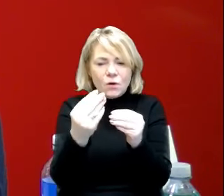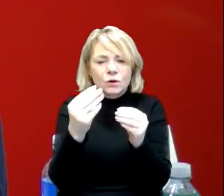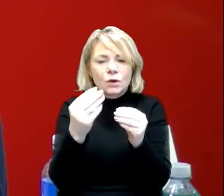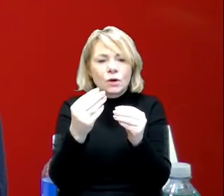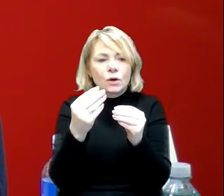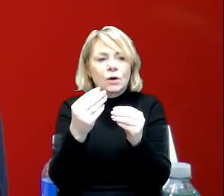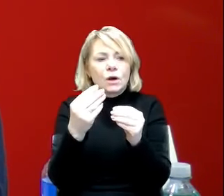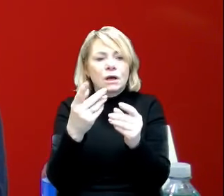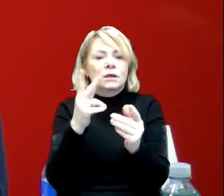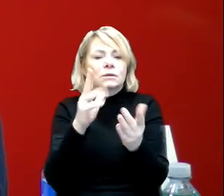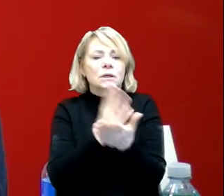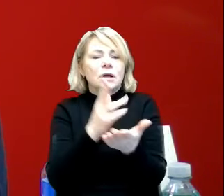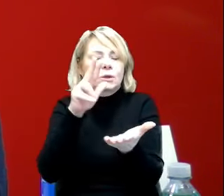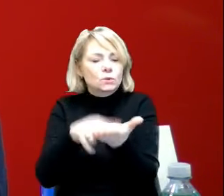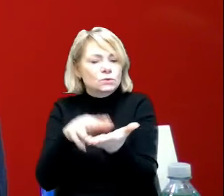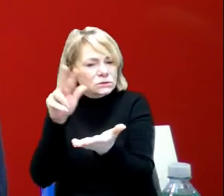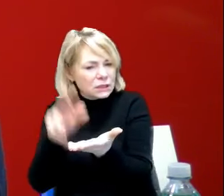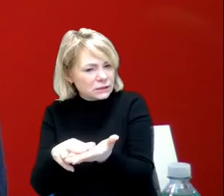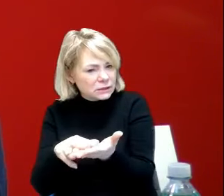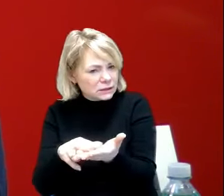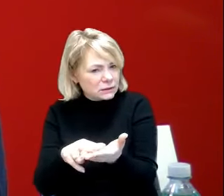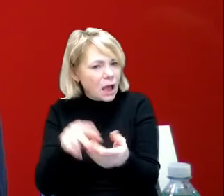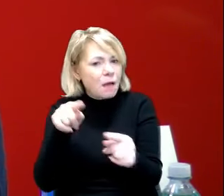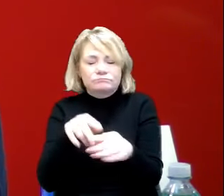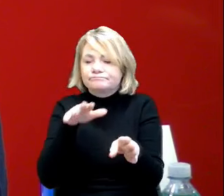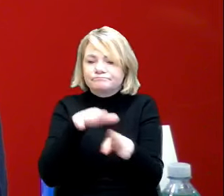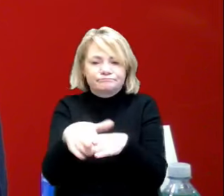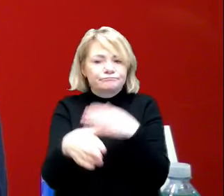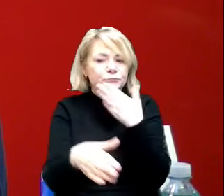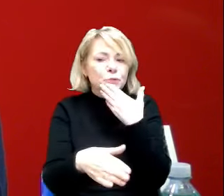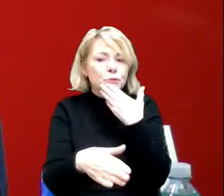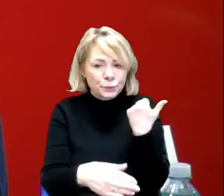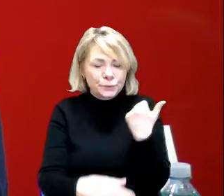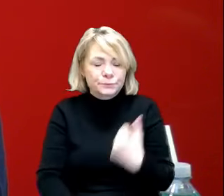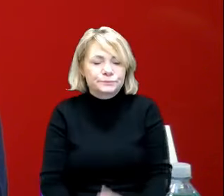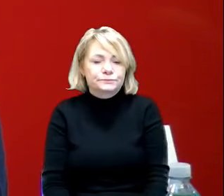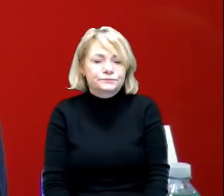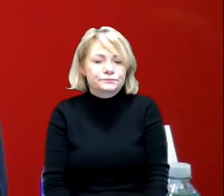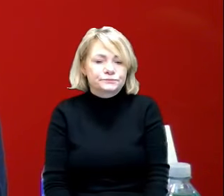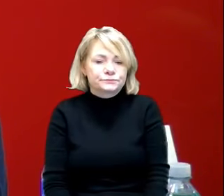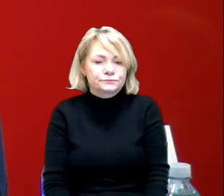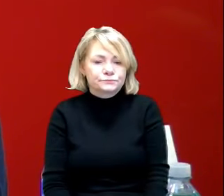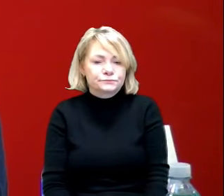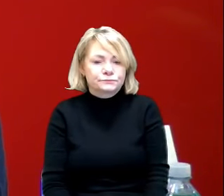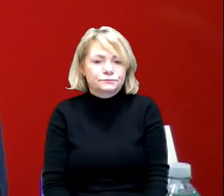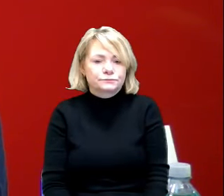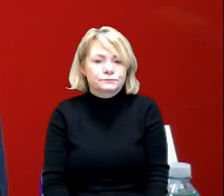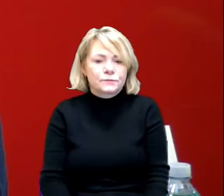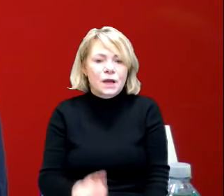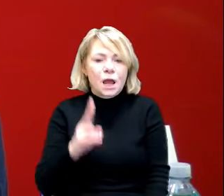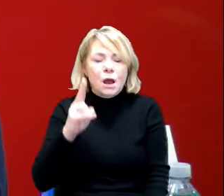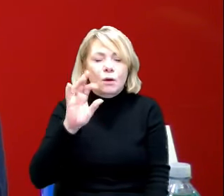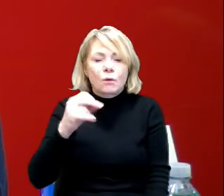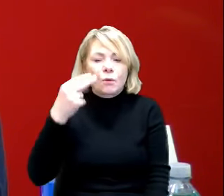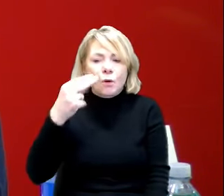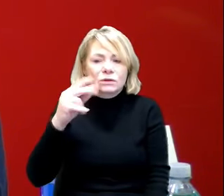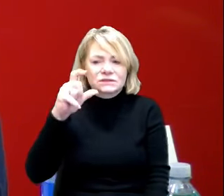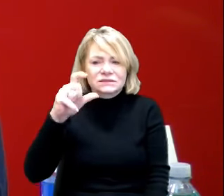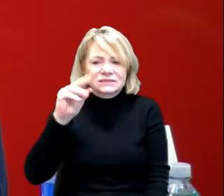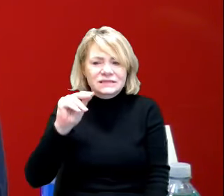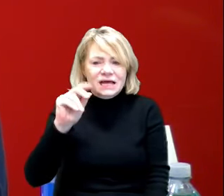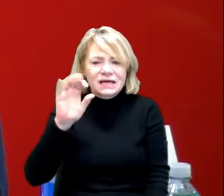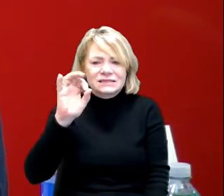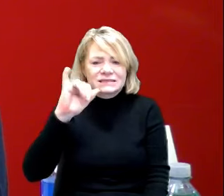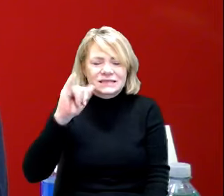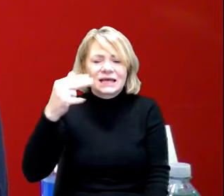nustatytą terminą neįsigaliojo nes k koncesininkas nevykdė neįvykdė